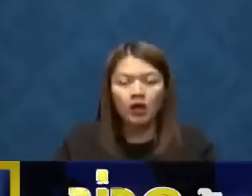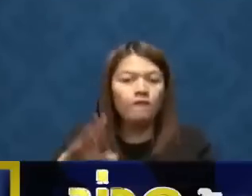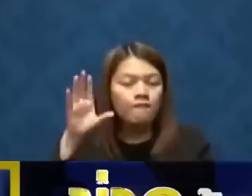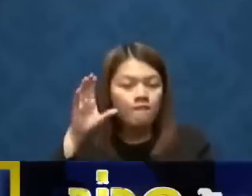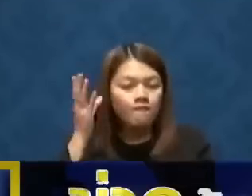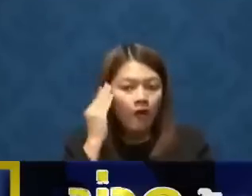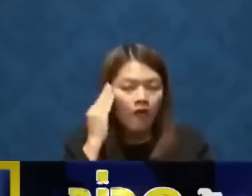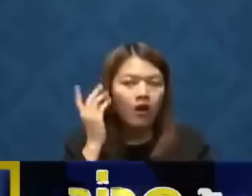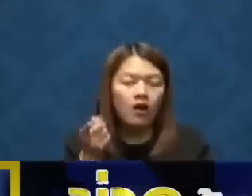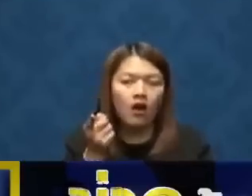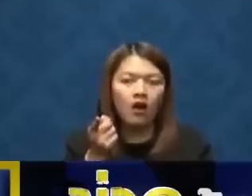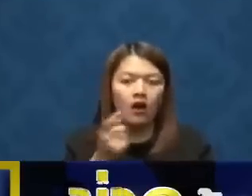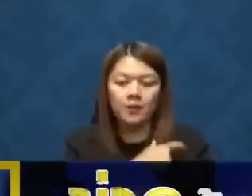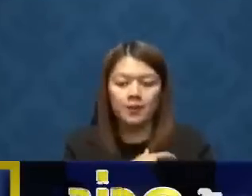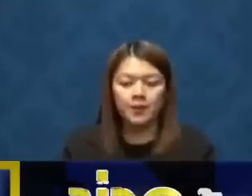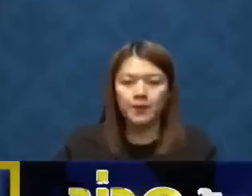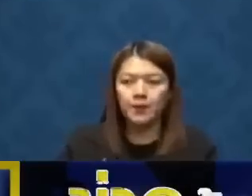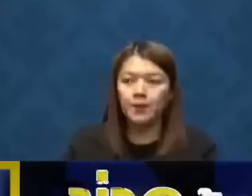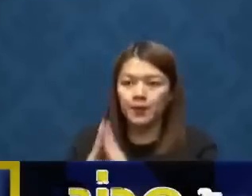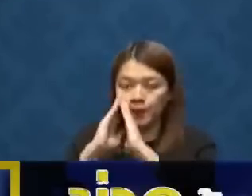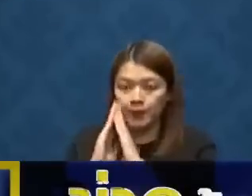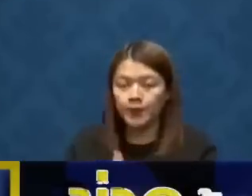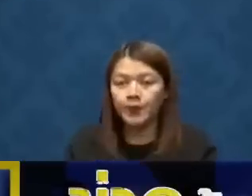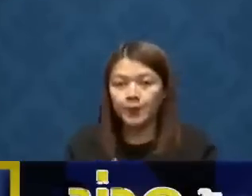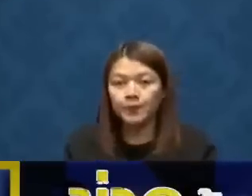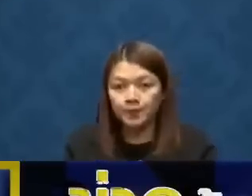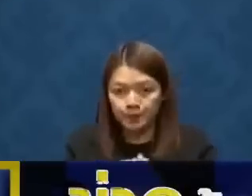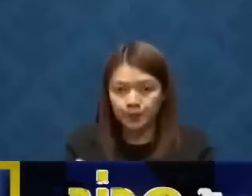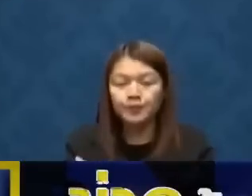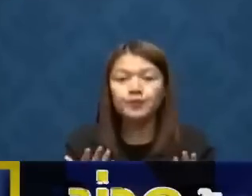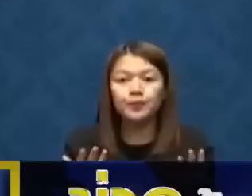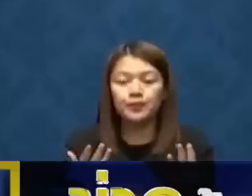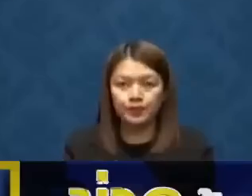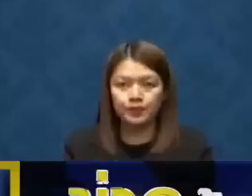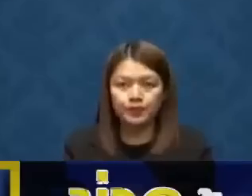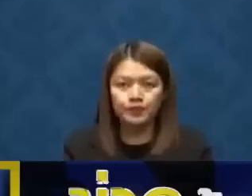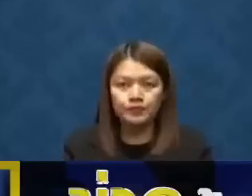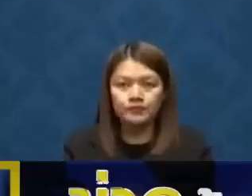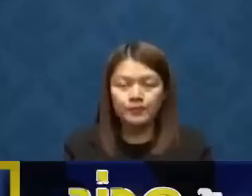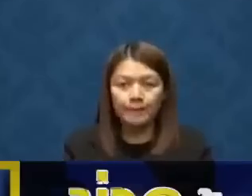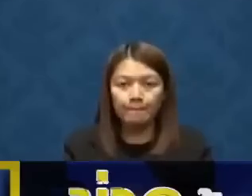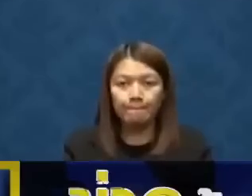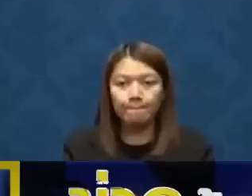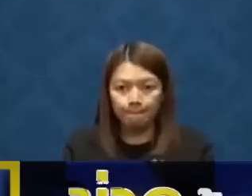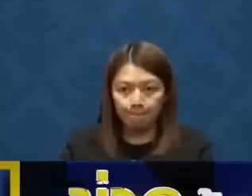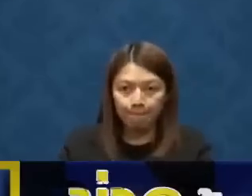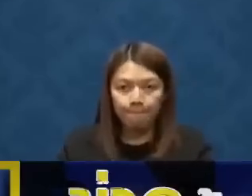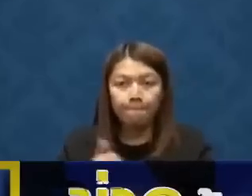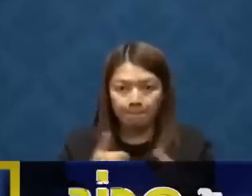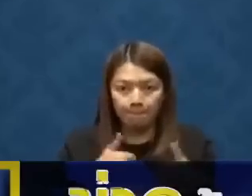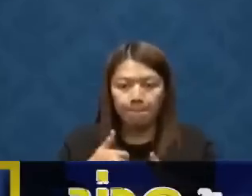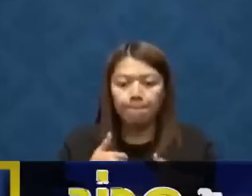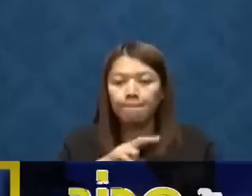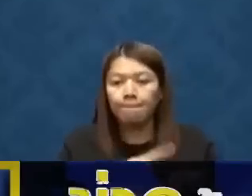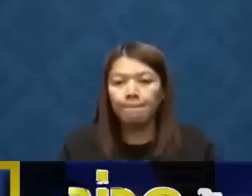นายนิโรธสุนทรเลขาและคณะได้เข้าชื่อเสนอความเห็นต่อประธานสภาว่าไอ้พรก.ฉบับเนี้ยมันน่าจะ